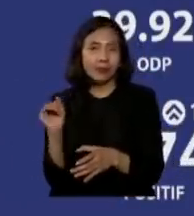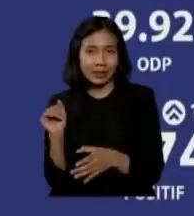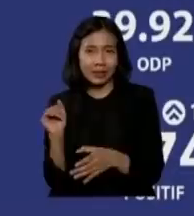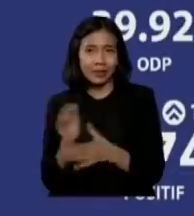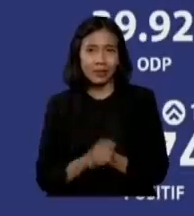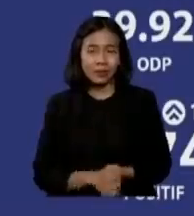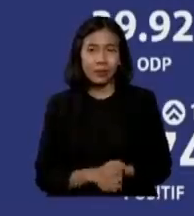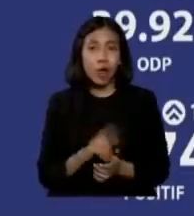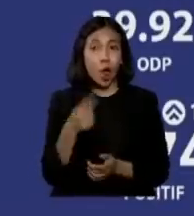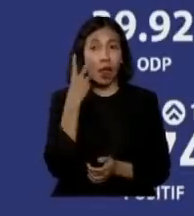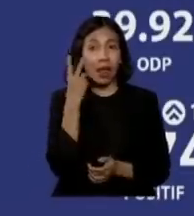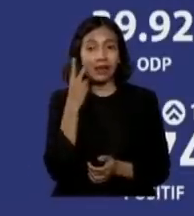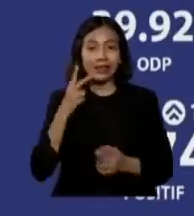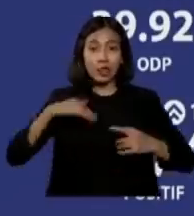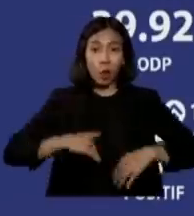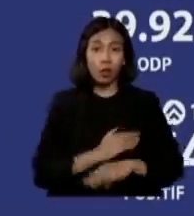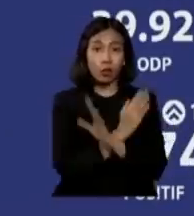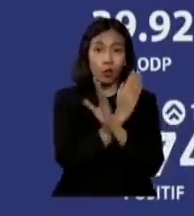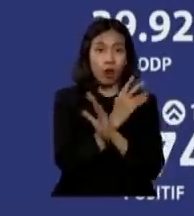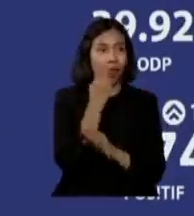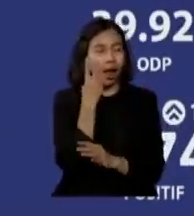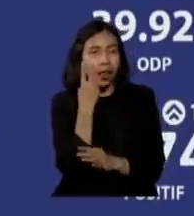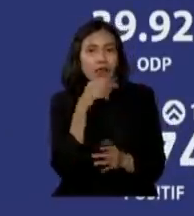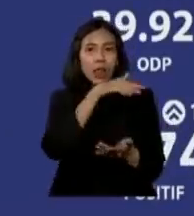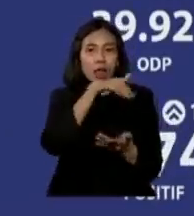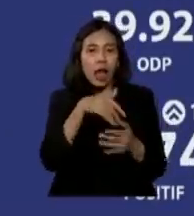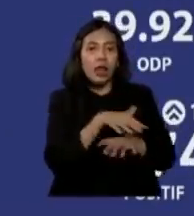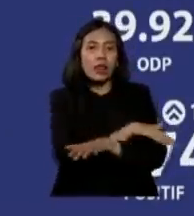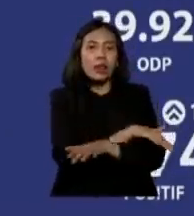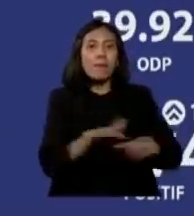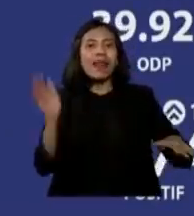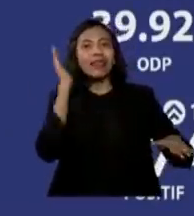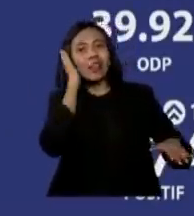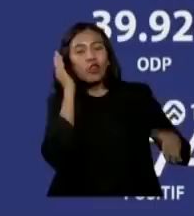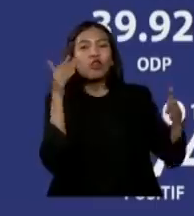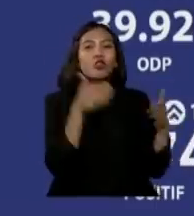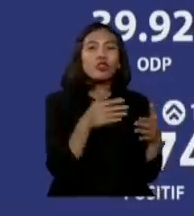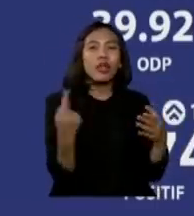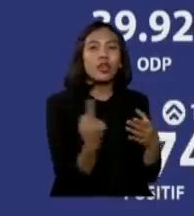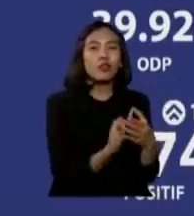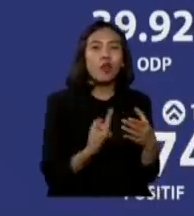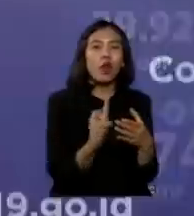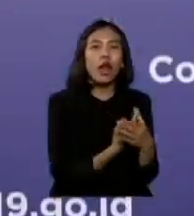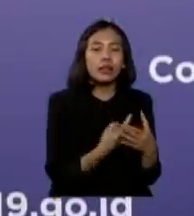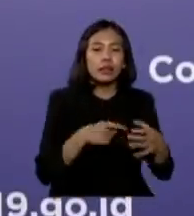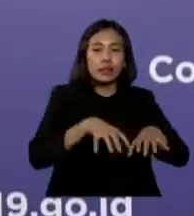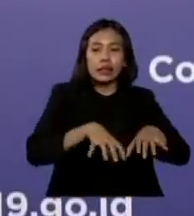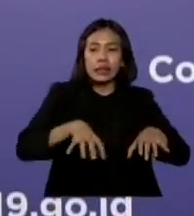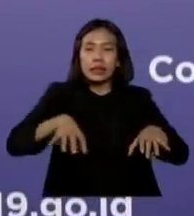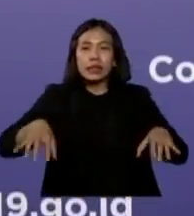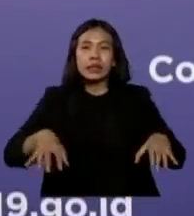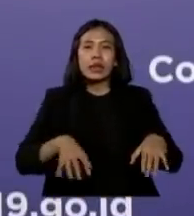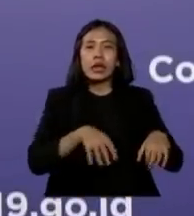di Jawa Timur misalnya Hai maka tempat tidur isolasi yang disiapkan adalah sebanyak